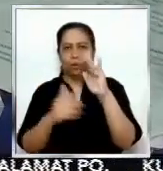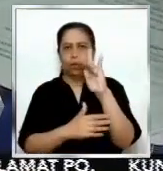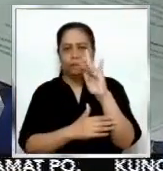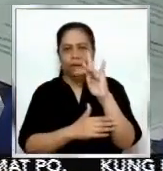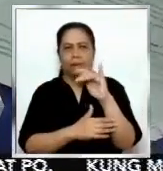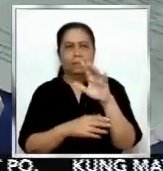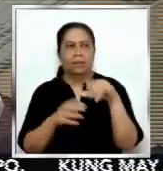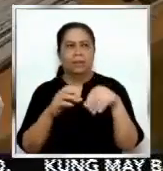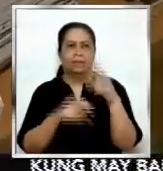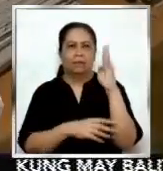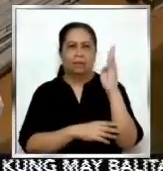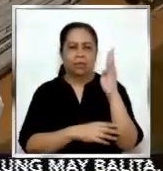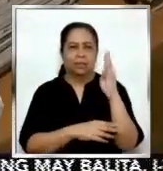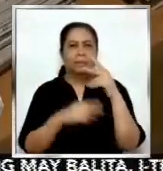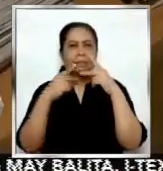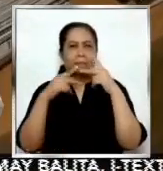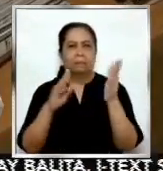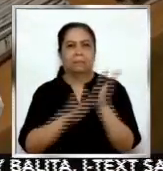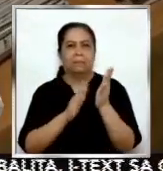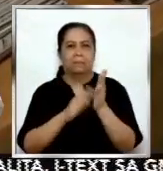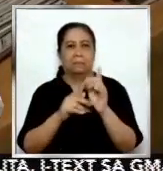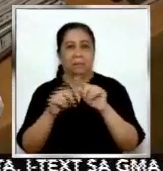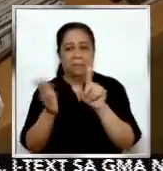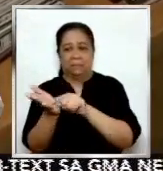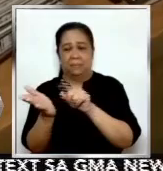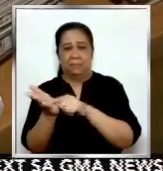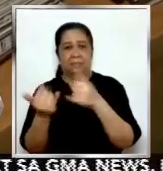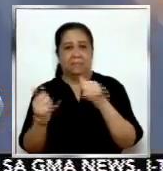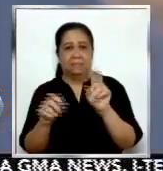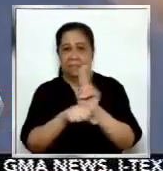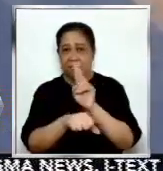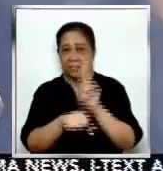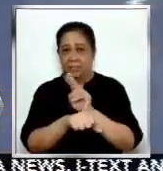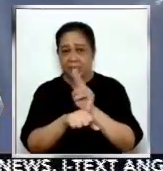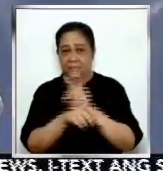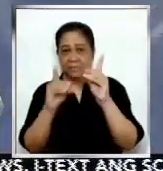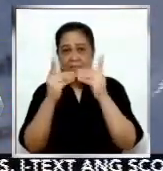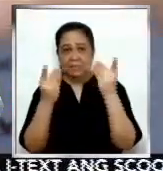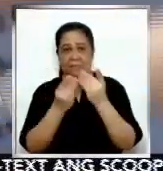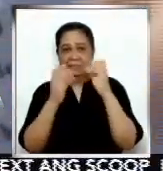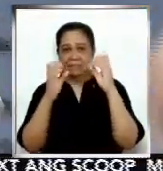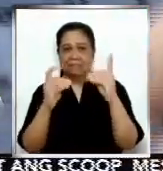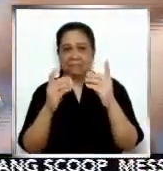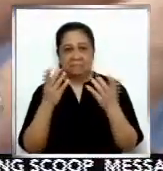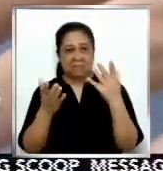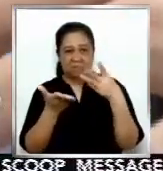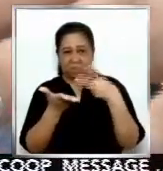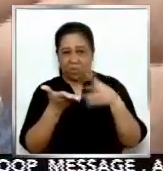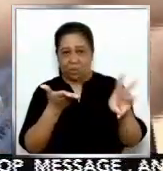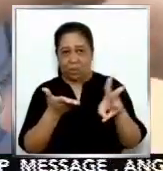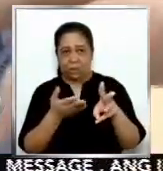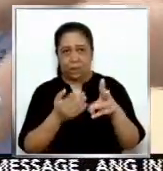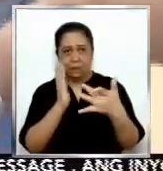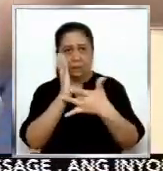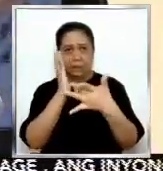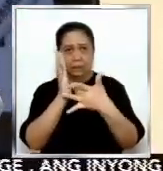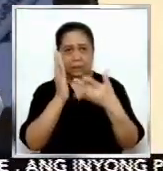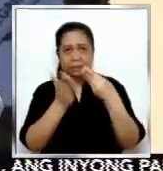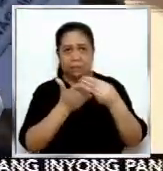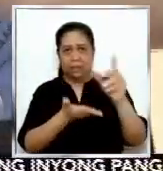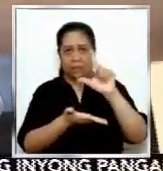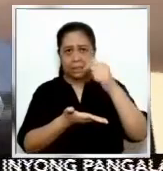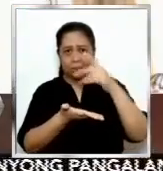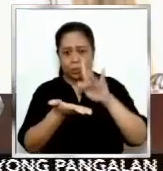40,000 public schools. Pero kung printed modules pa rin ang gagamitin ng DepEd, hindi daw ba masasayang ang gadgets na binili ng LGU para sa